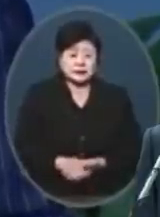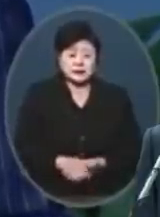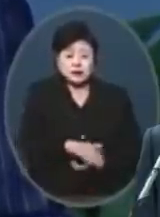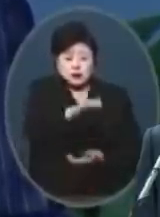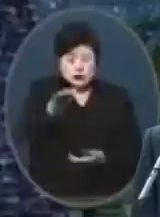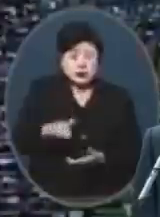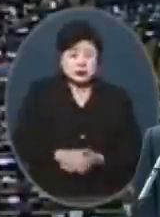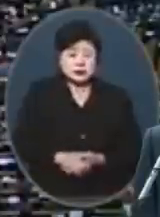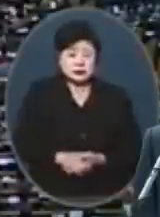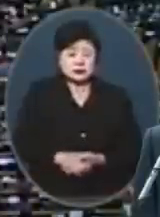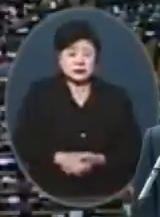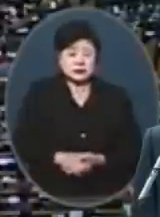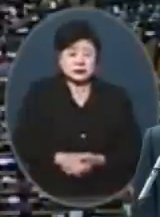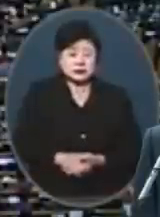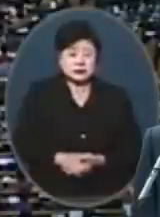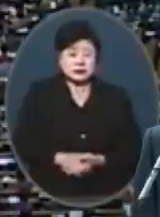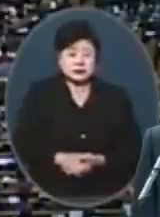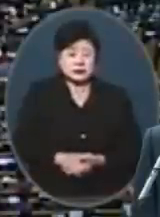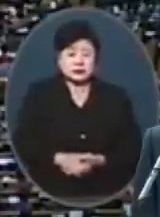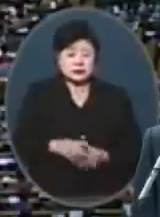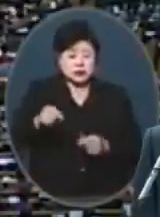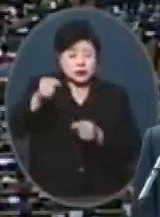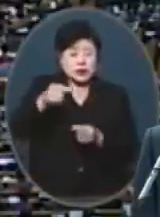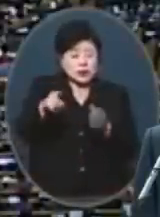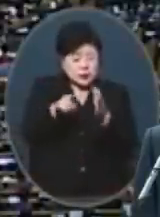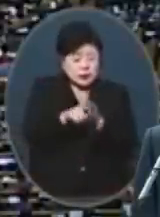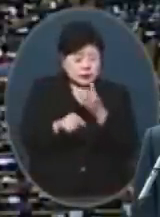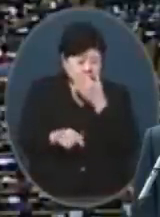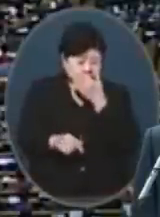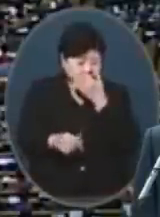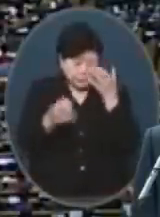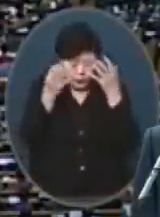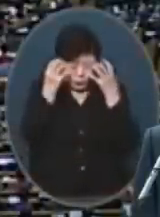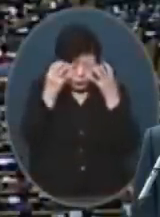우리를 구원하기 위해서 그 고통을